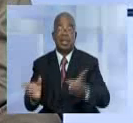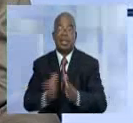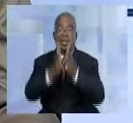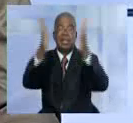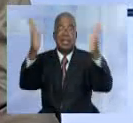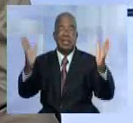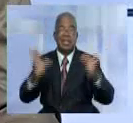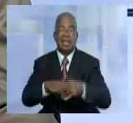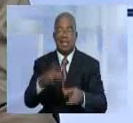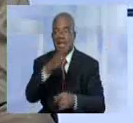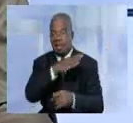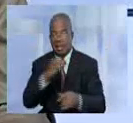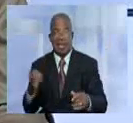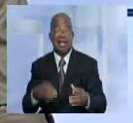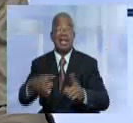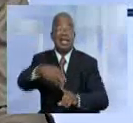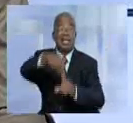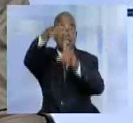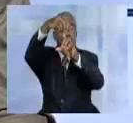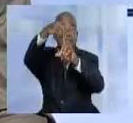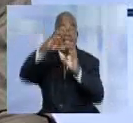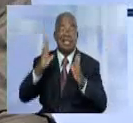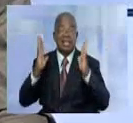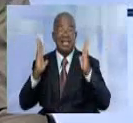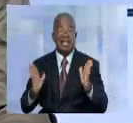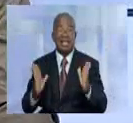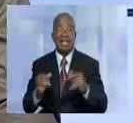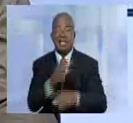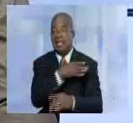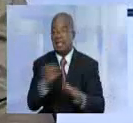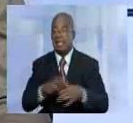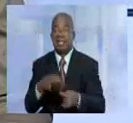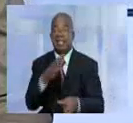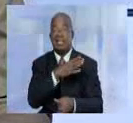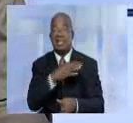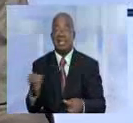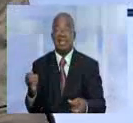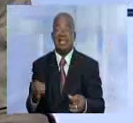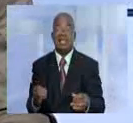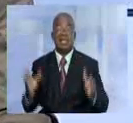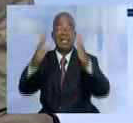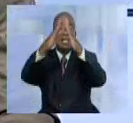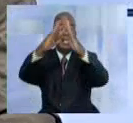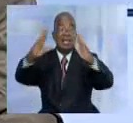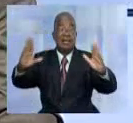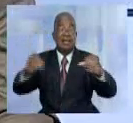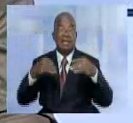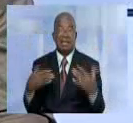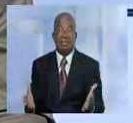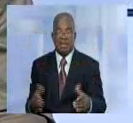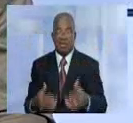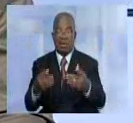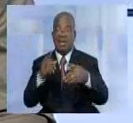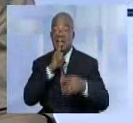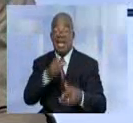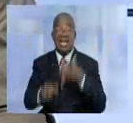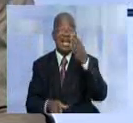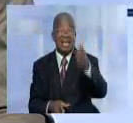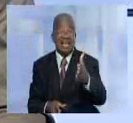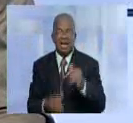du laboratoire du bâtiment et des travaux publics veut bien expliquer comment un immeuble construit en si peu de temps peut